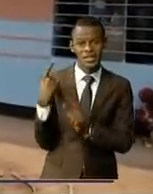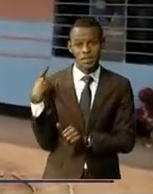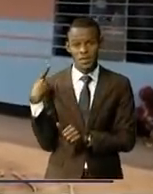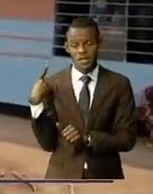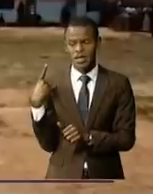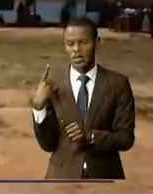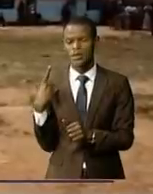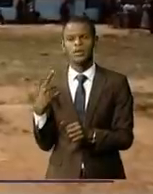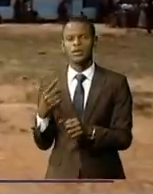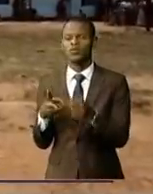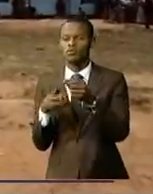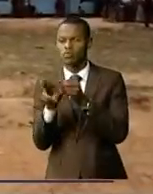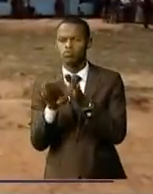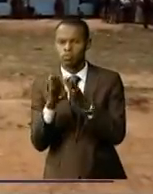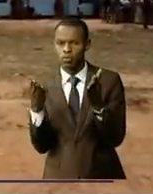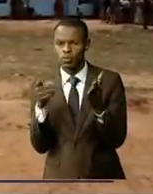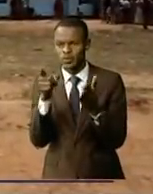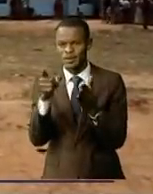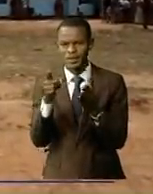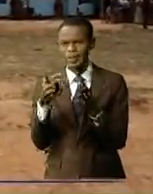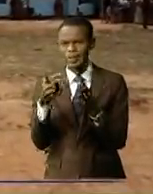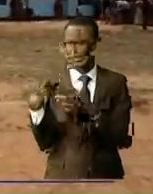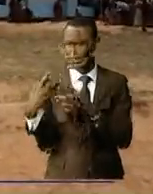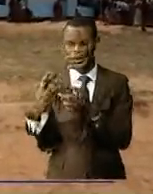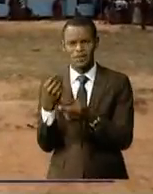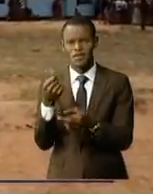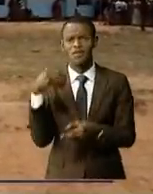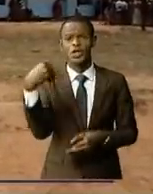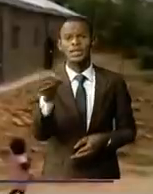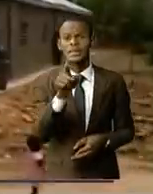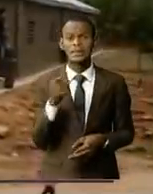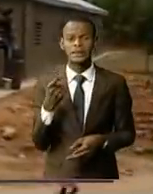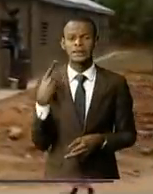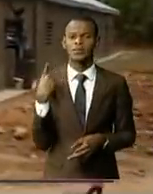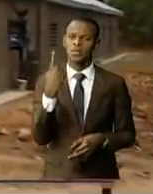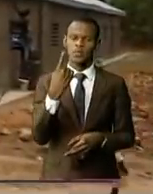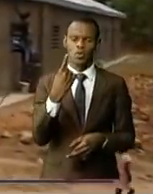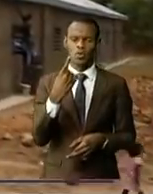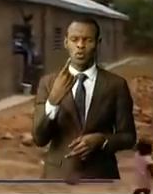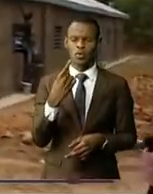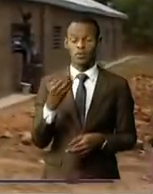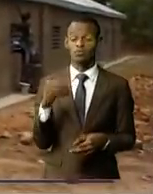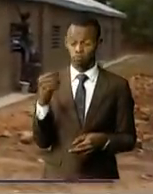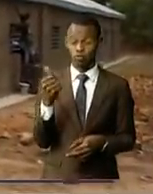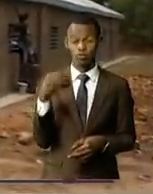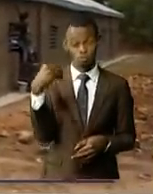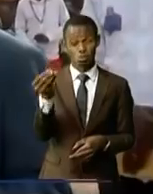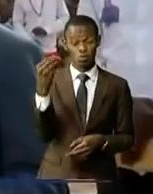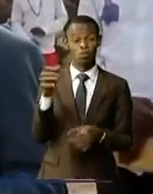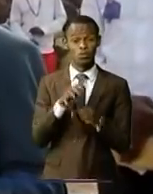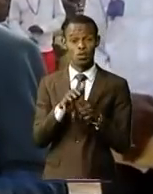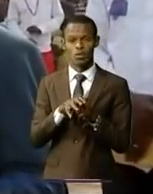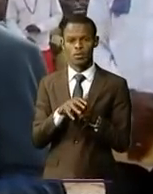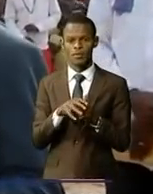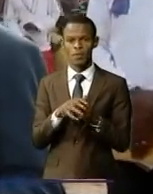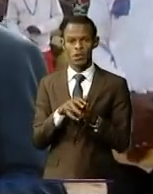un don aux habitants de Moussoka Ntanda sans tirer un quelconque profit en dépit des gros investissements. Les bénéficiaires ont